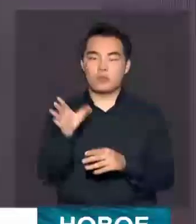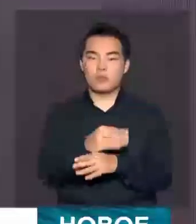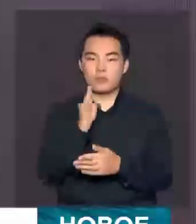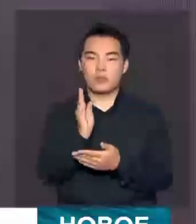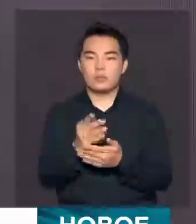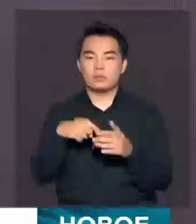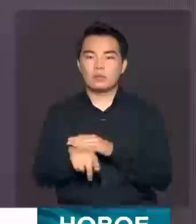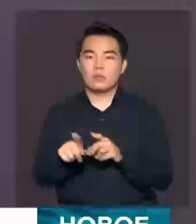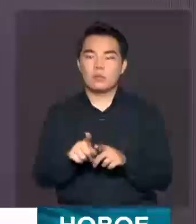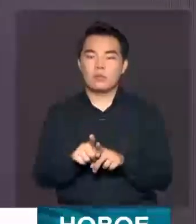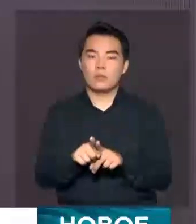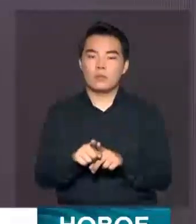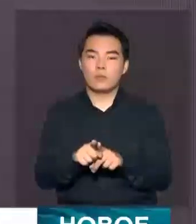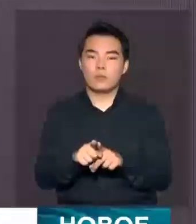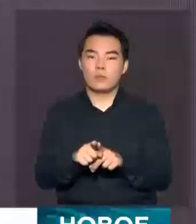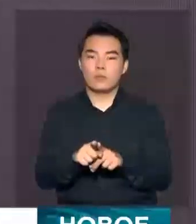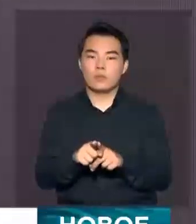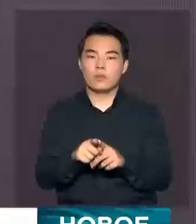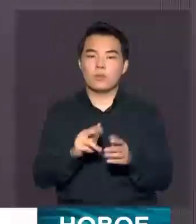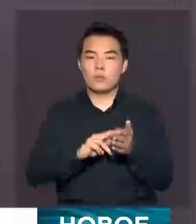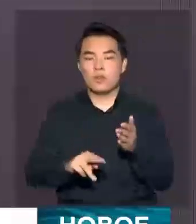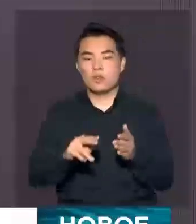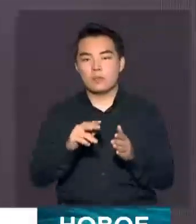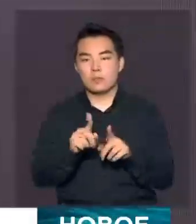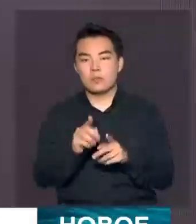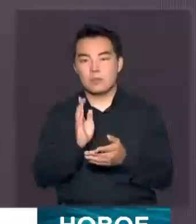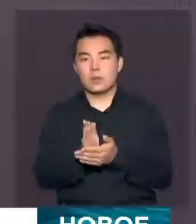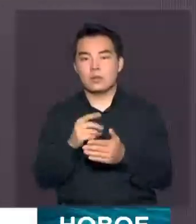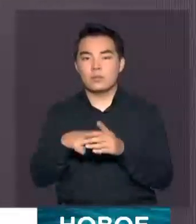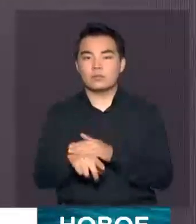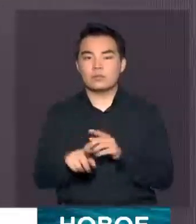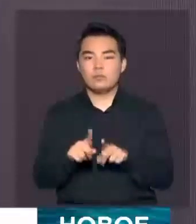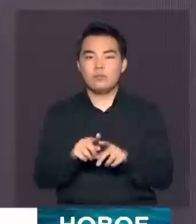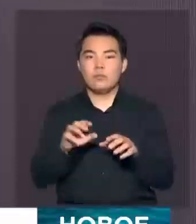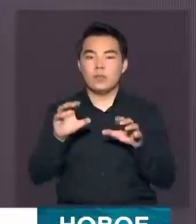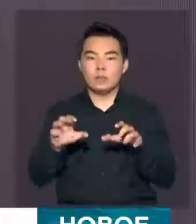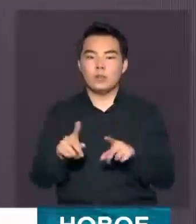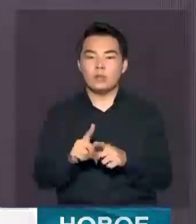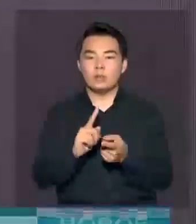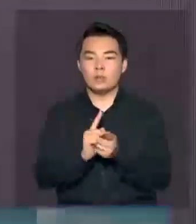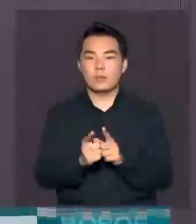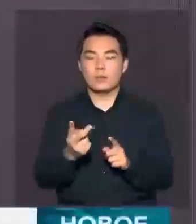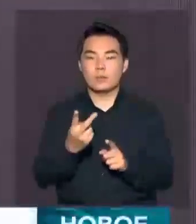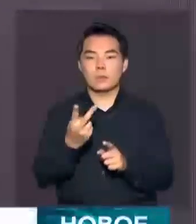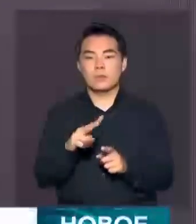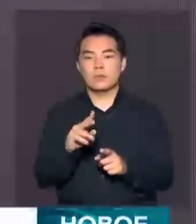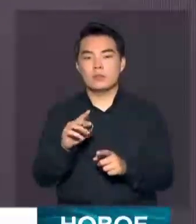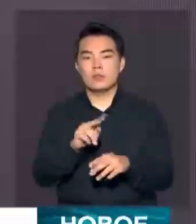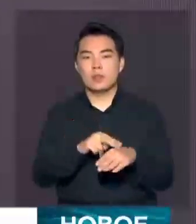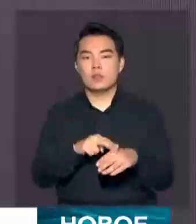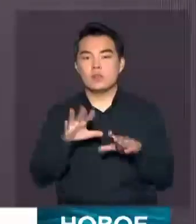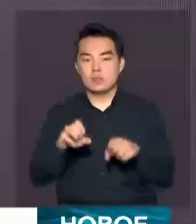за этот год было возбуждено 3 уголовных дела, где проходит 2 сотрудника в этом